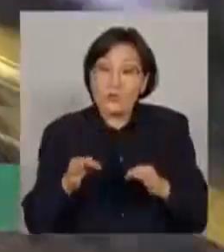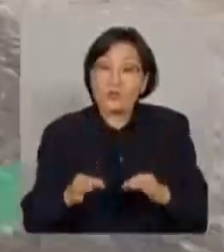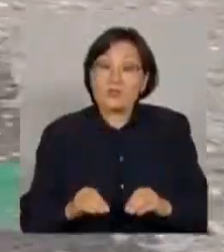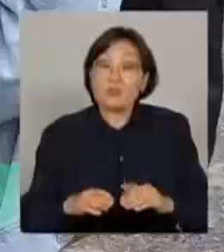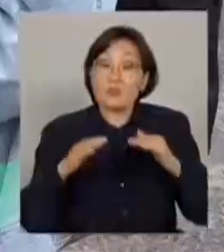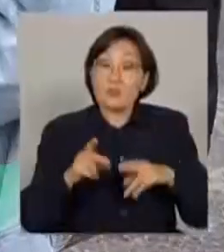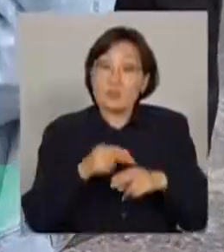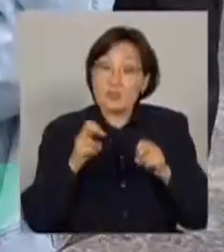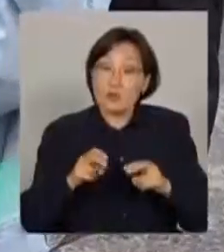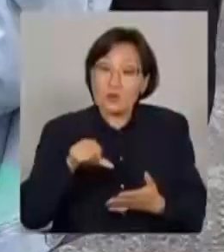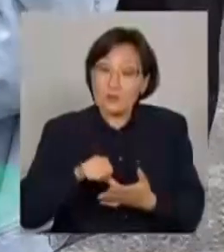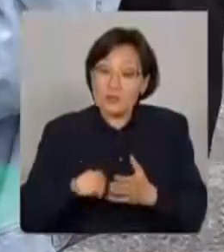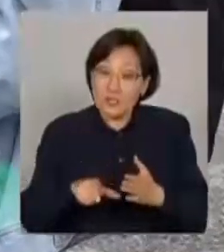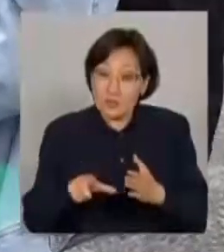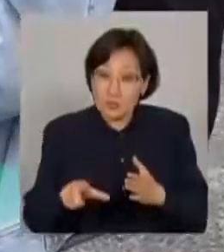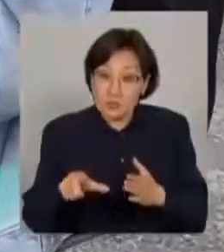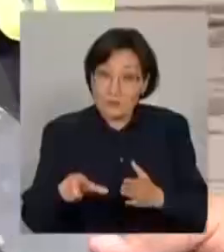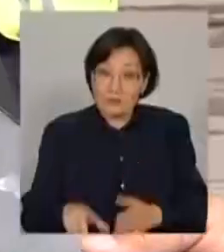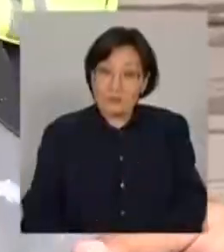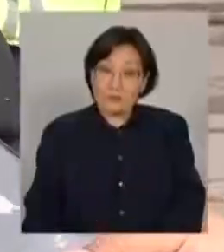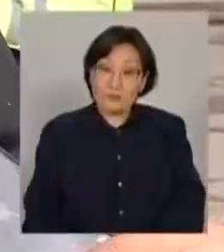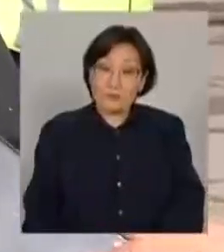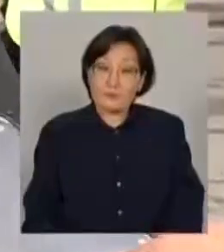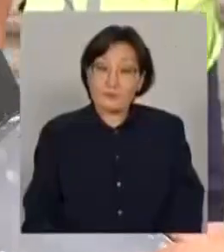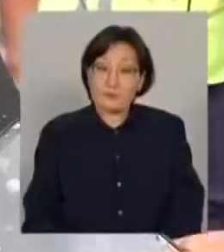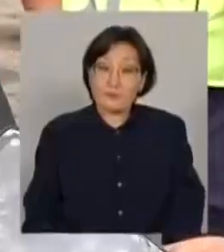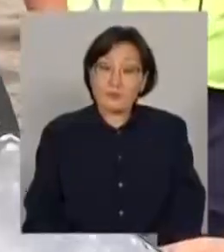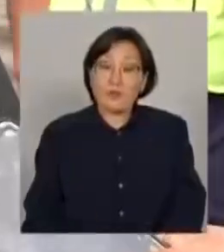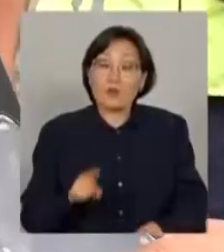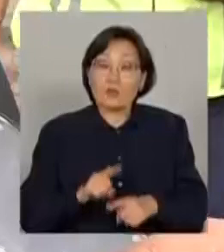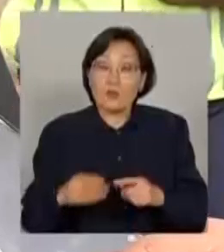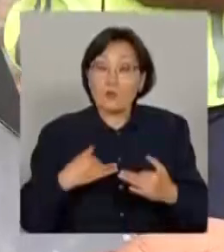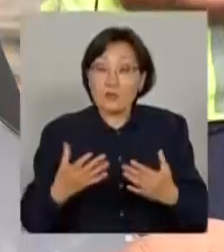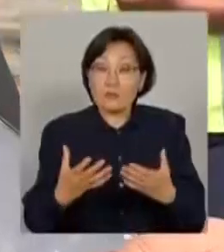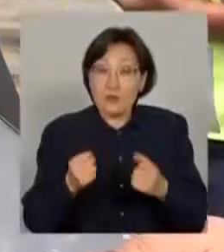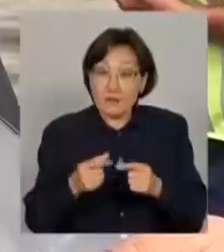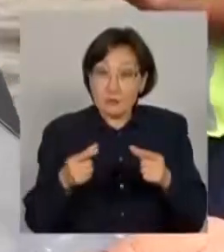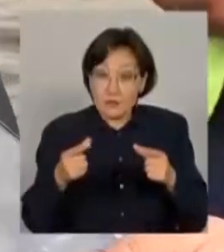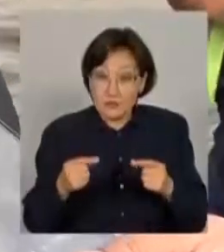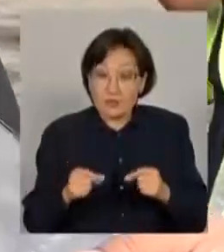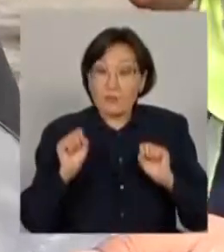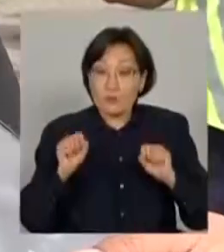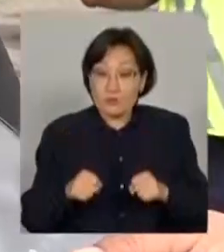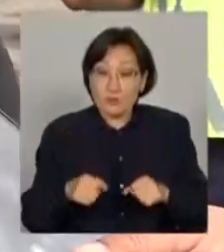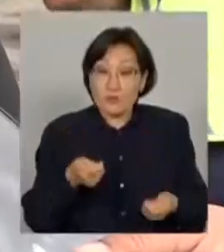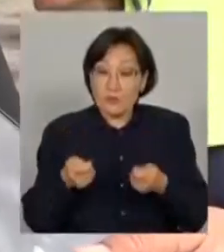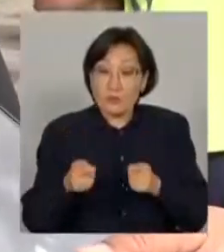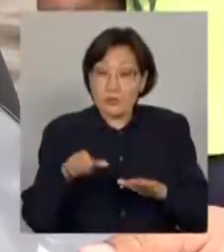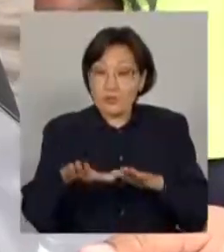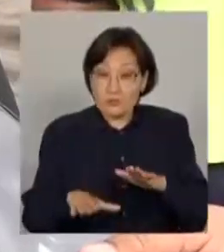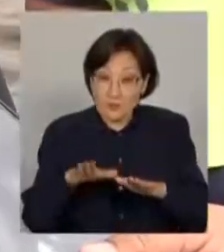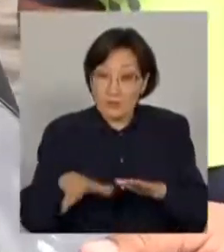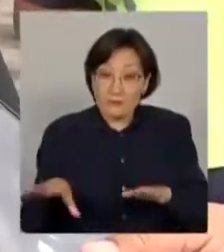повысит безопасность участников дорожного движения. Провал. Вскоре я получу водительские права и смогу управлять самокатом на